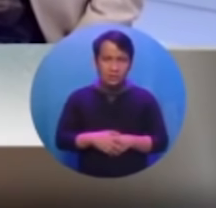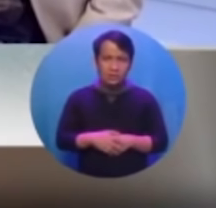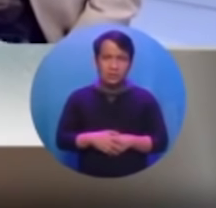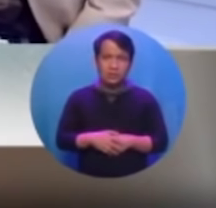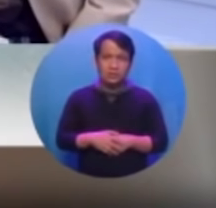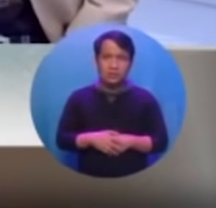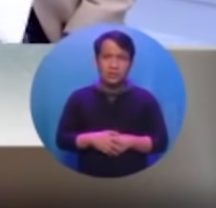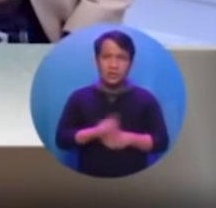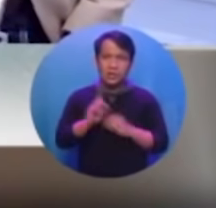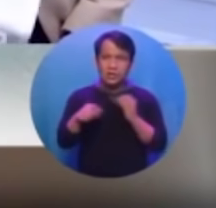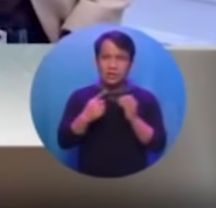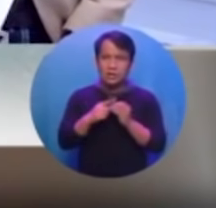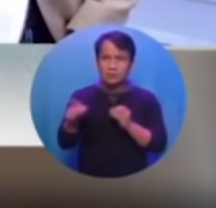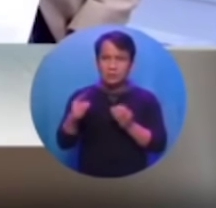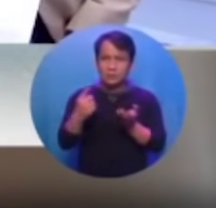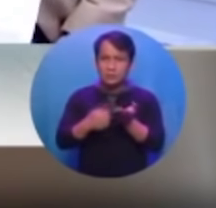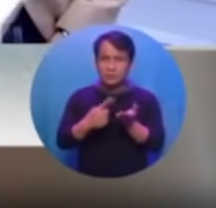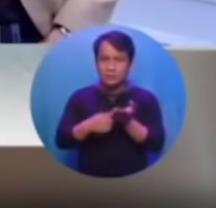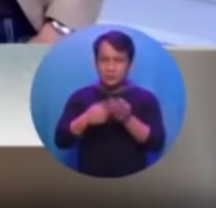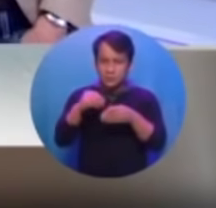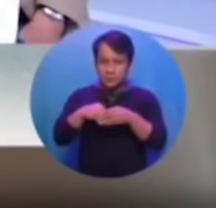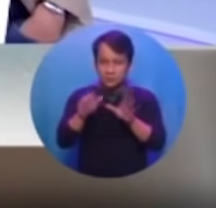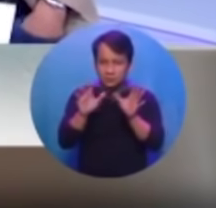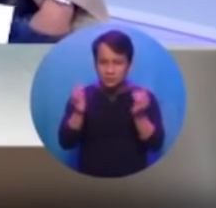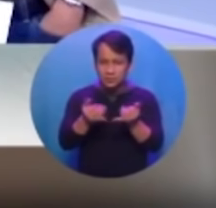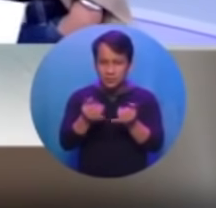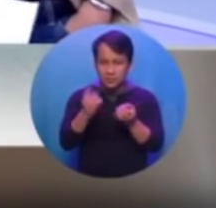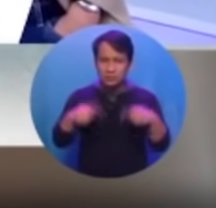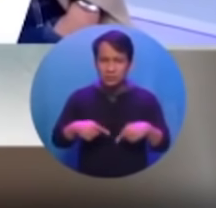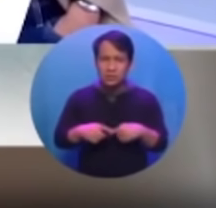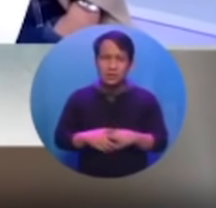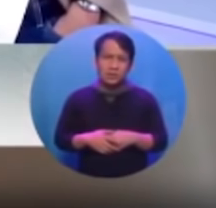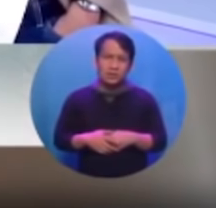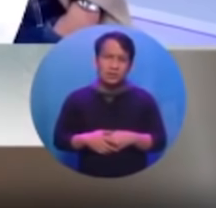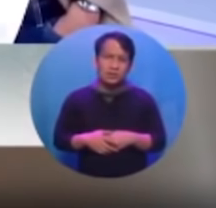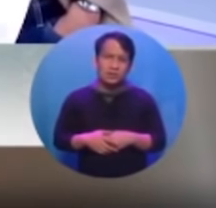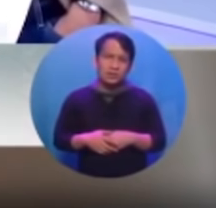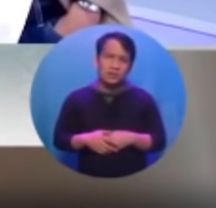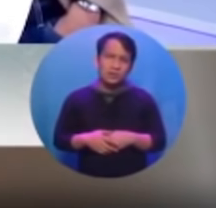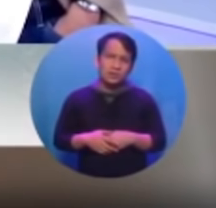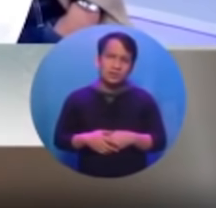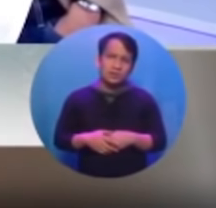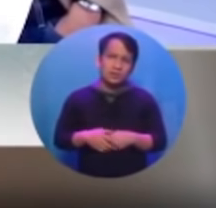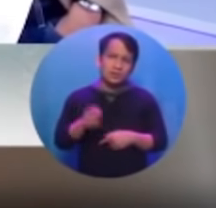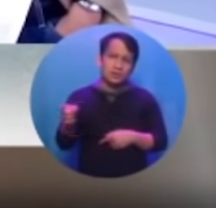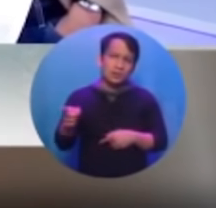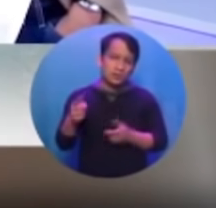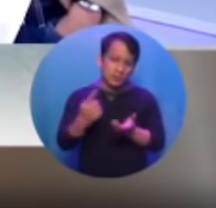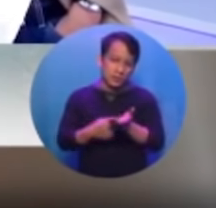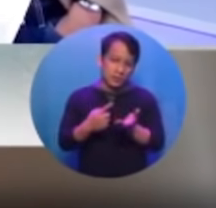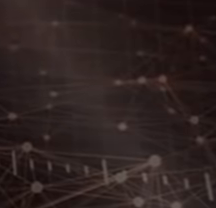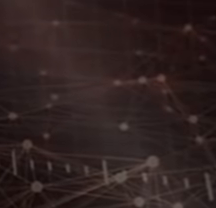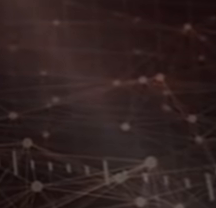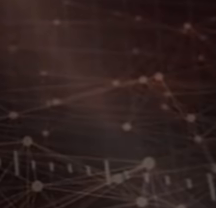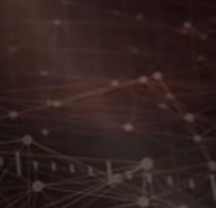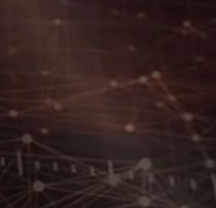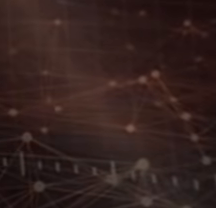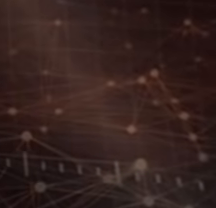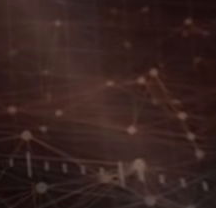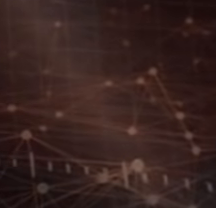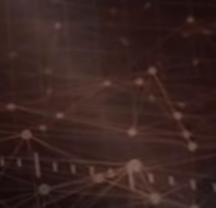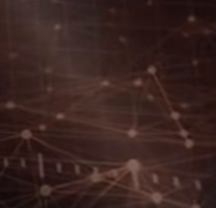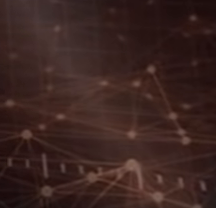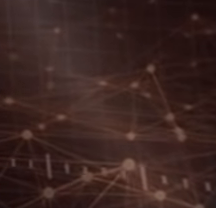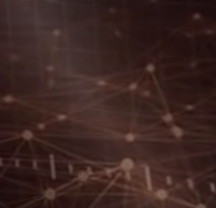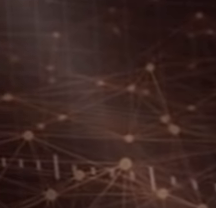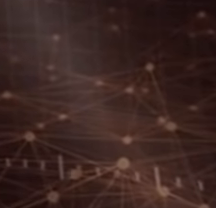Opo. Ano po yung mga napag-usapan sa barangay prior to this incident? Tungkol po sa lupa po na binili nila kay